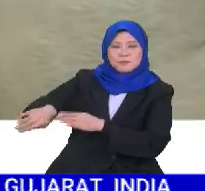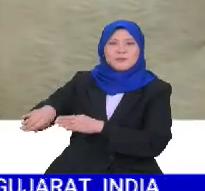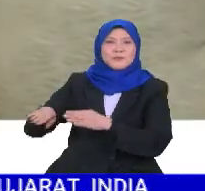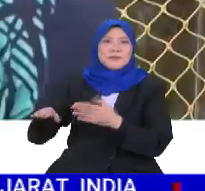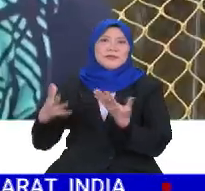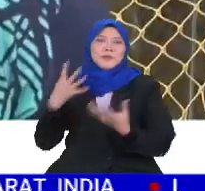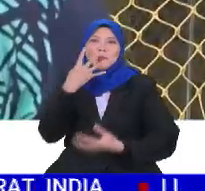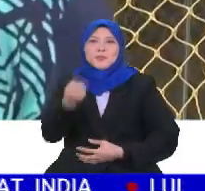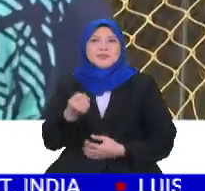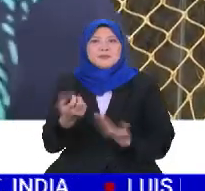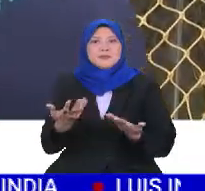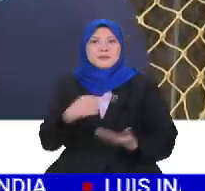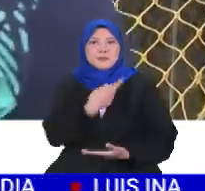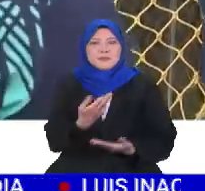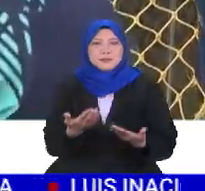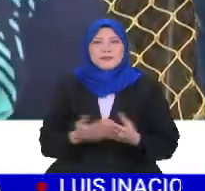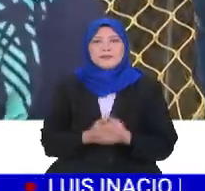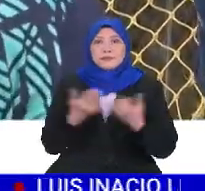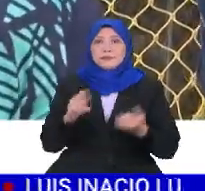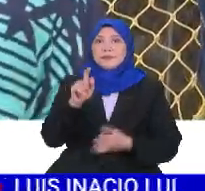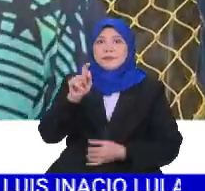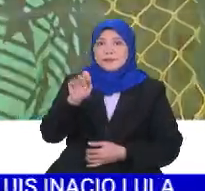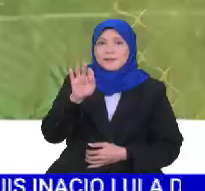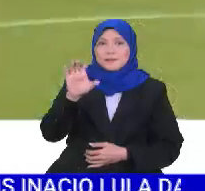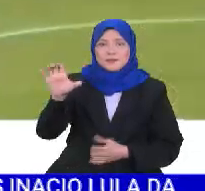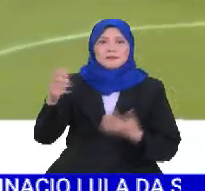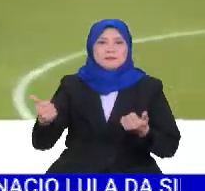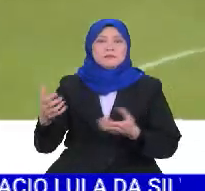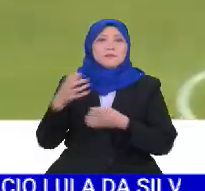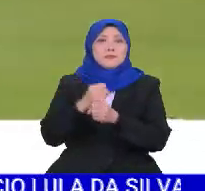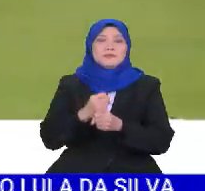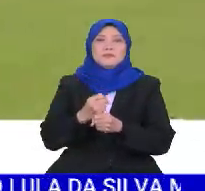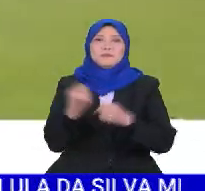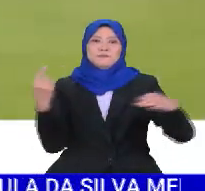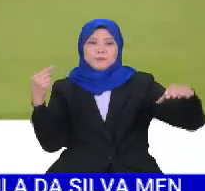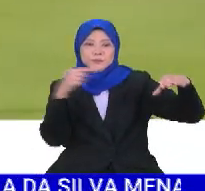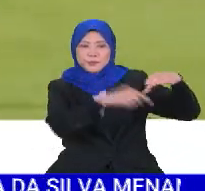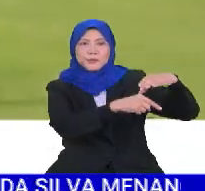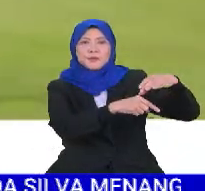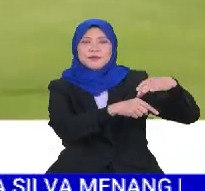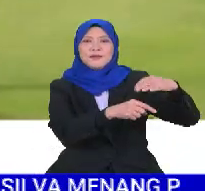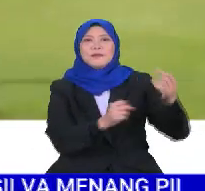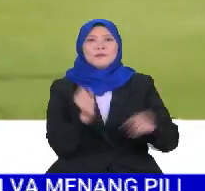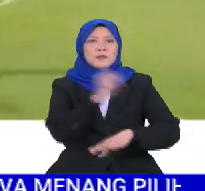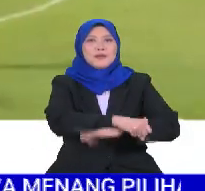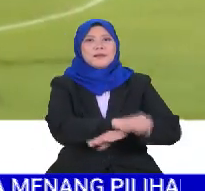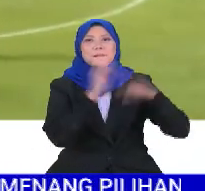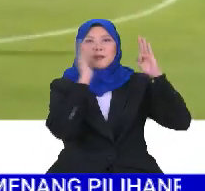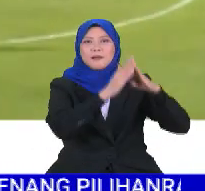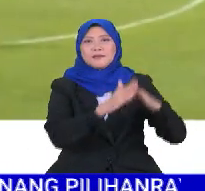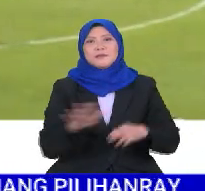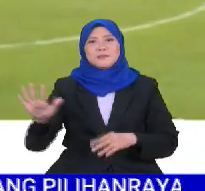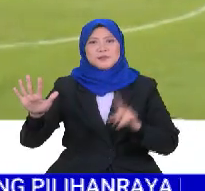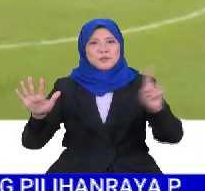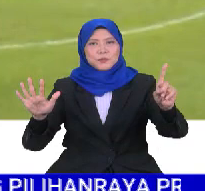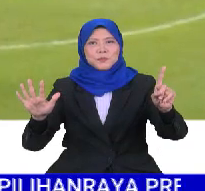berputih mata. Pada aksi Khamis lepas, TFC berjaya membawa bekalan selesa ke perlawanan timbal balik selepas menewaskan Sri Pahang FC